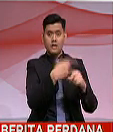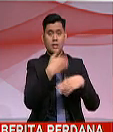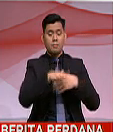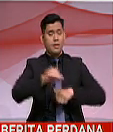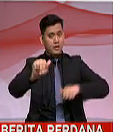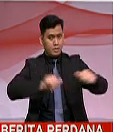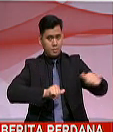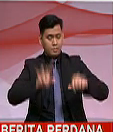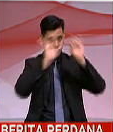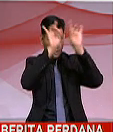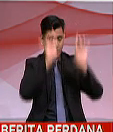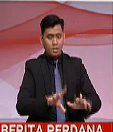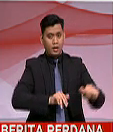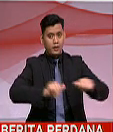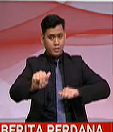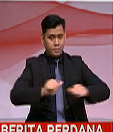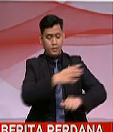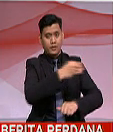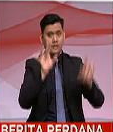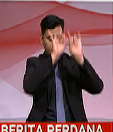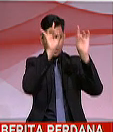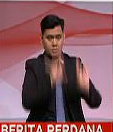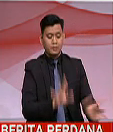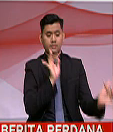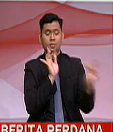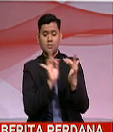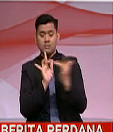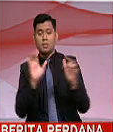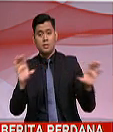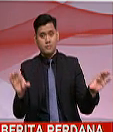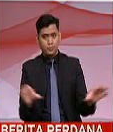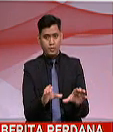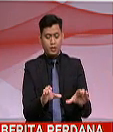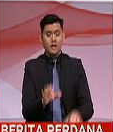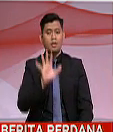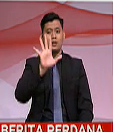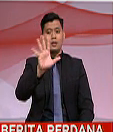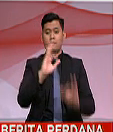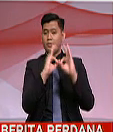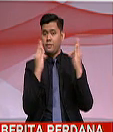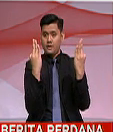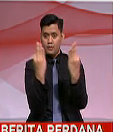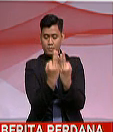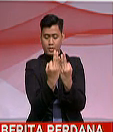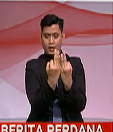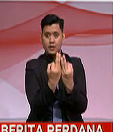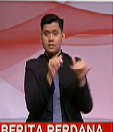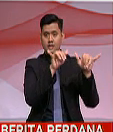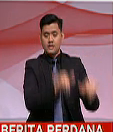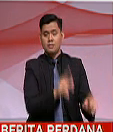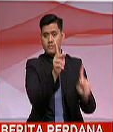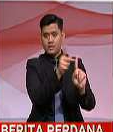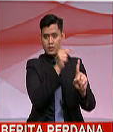aktiviti pengesanan kes secara aktif dan saringan kontak rapat dilakukan. 5 ahli keluarganya yang menetap di Pulau Pinang